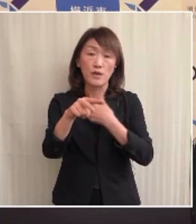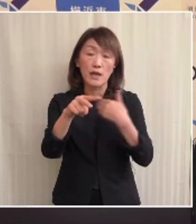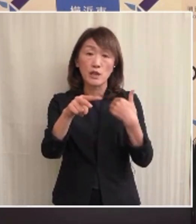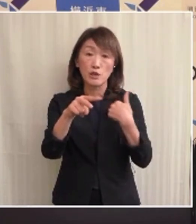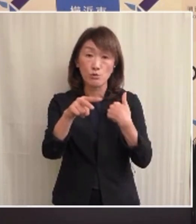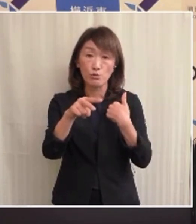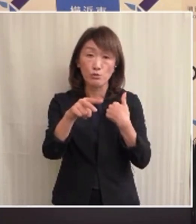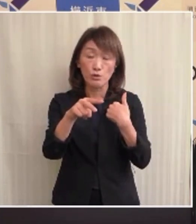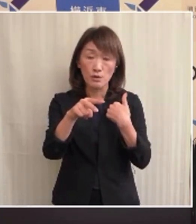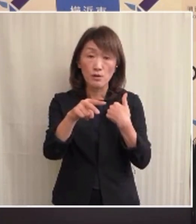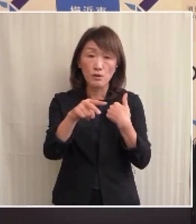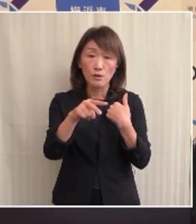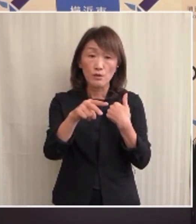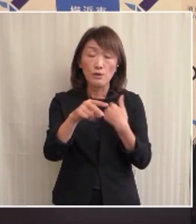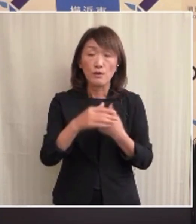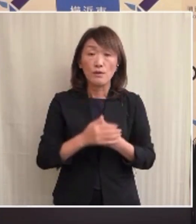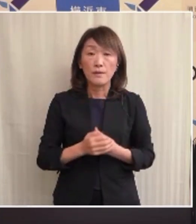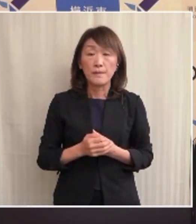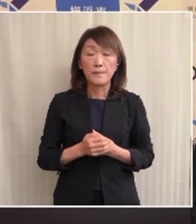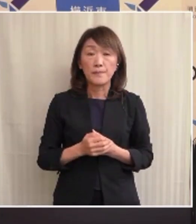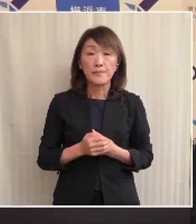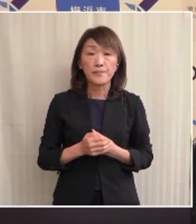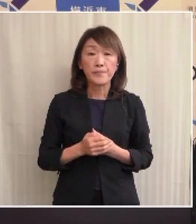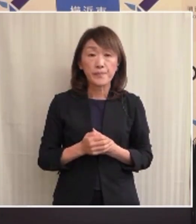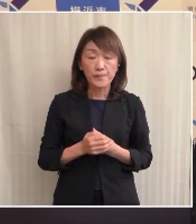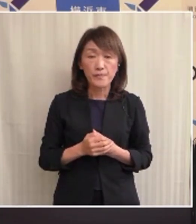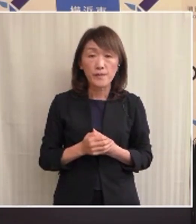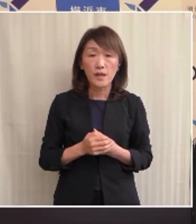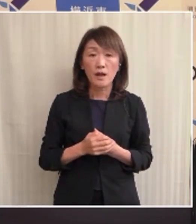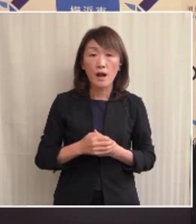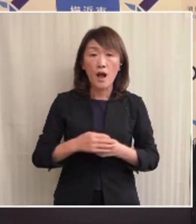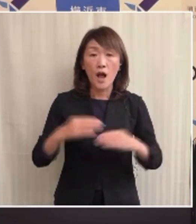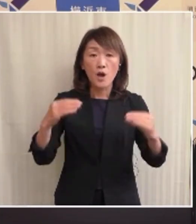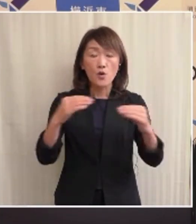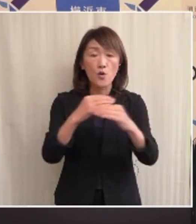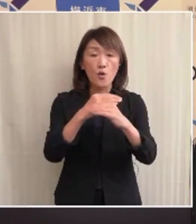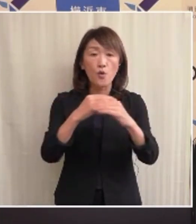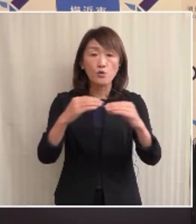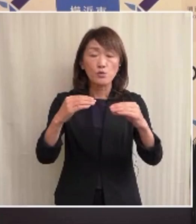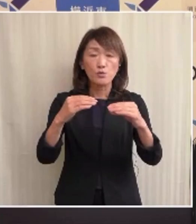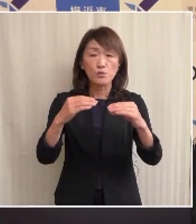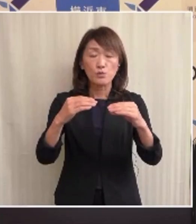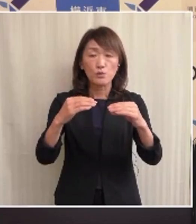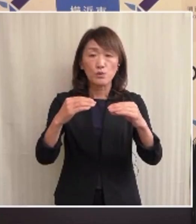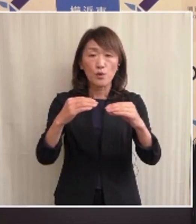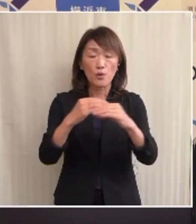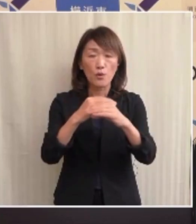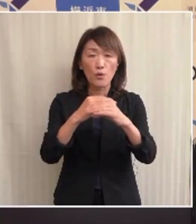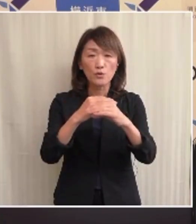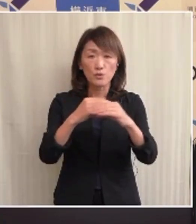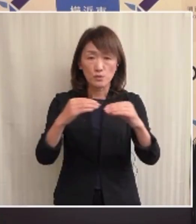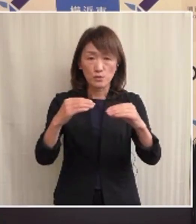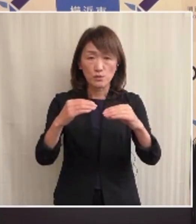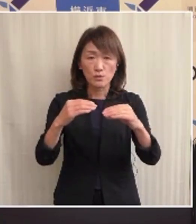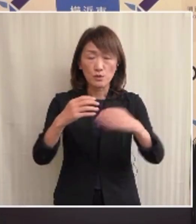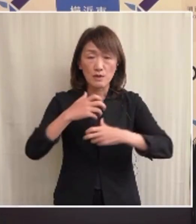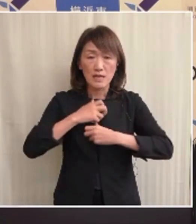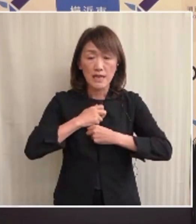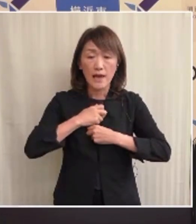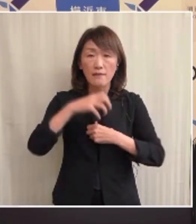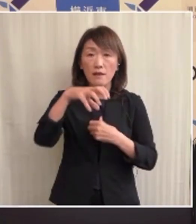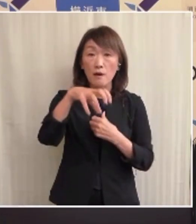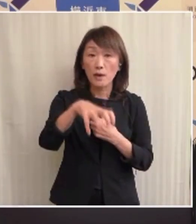もまた個別の検討になるんですけども、潜在的な交通潜在か、潜在的な交通危険箇